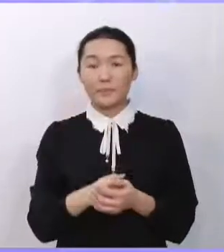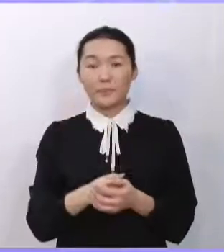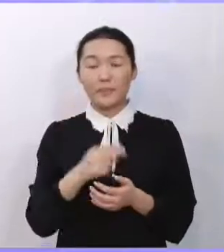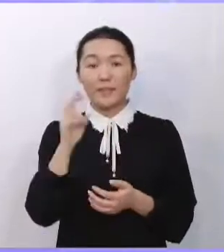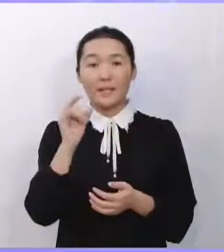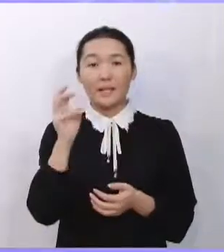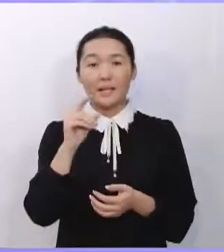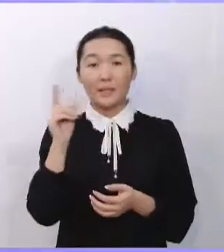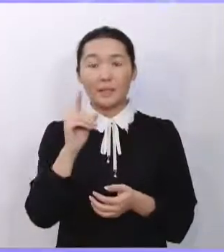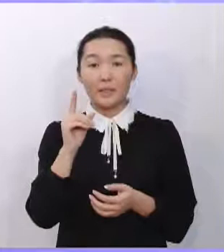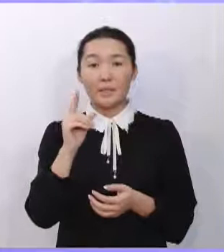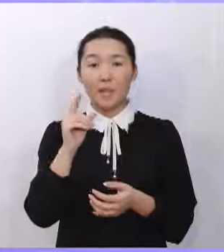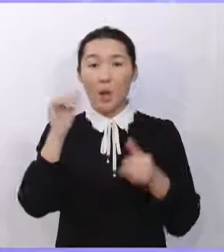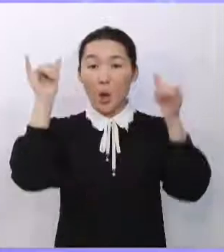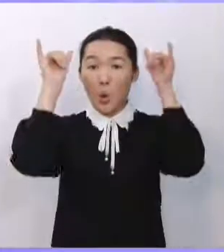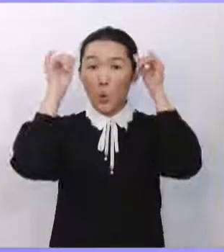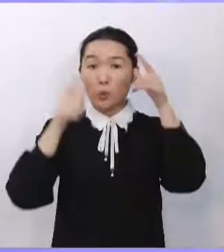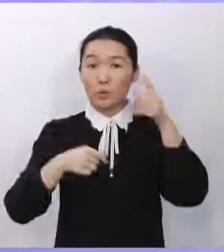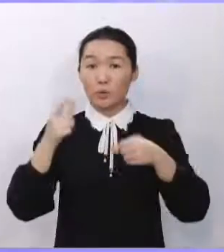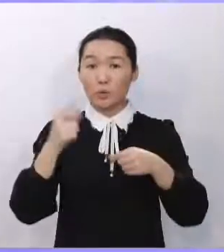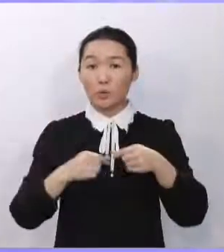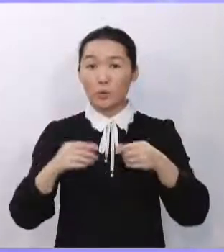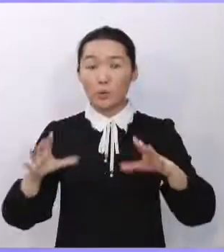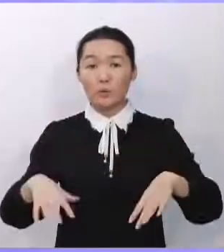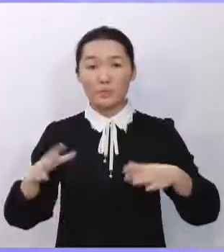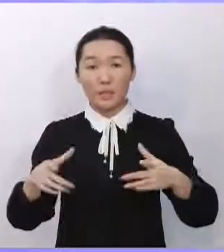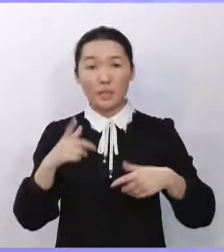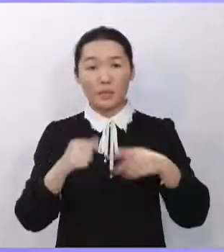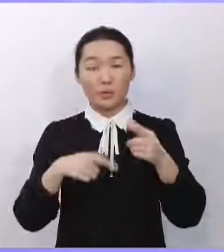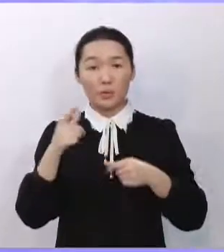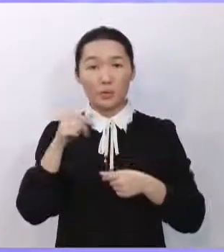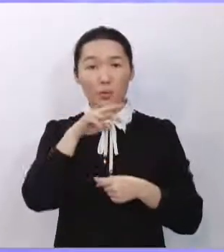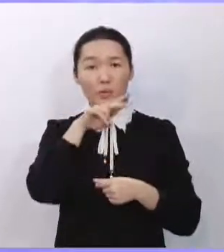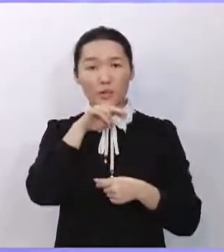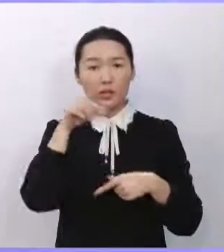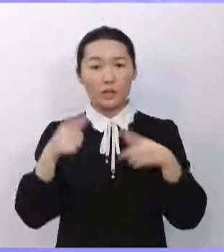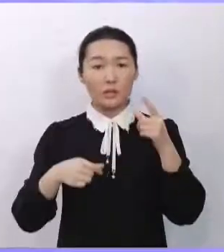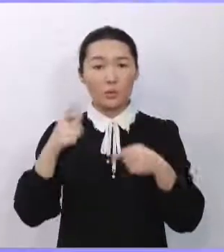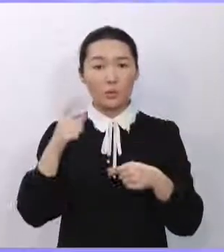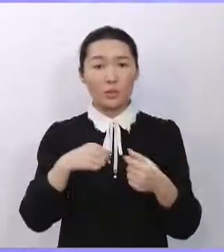Кымыз уйдун сүтүнөн, бээнин сүтүнөн, эчкин сүтүнөн жасалат.